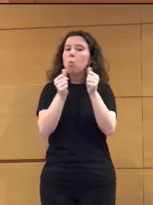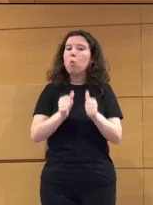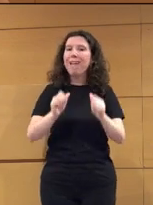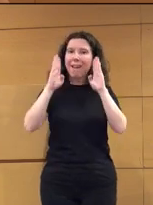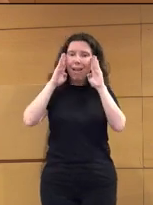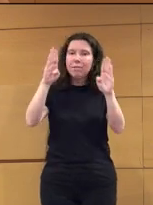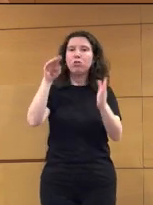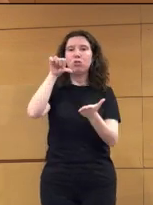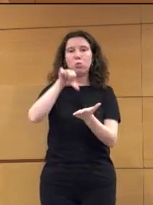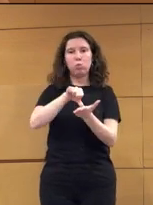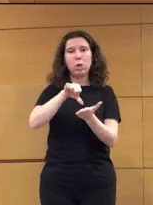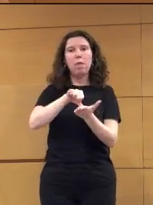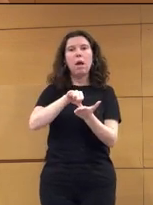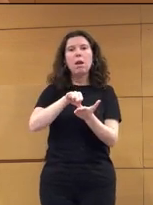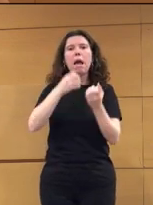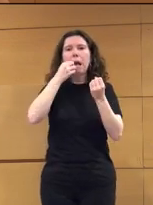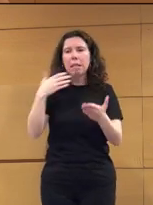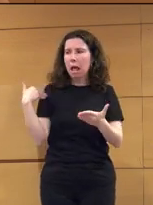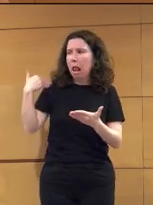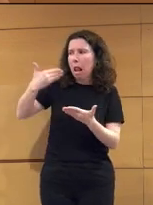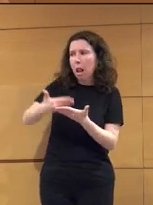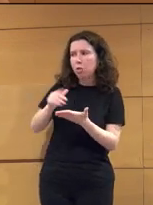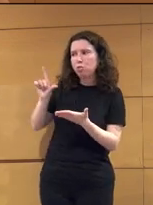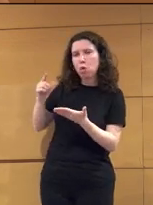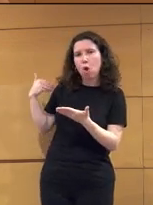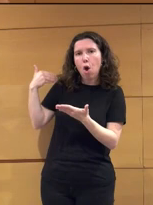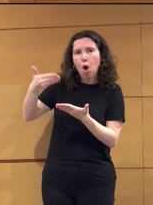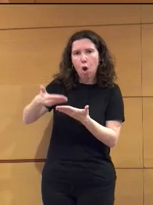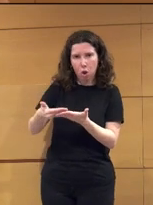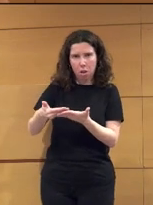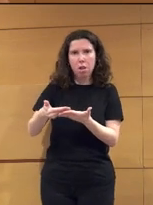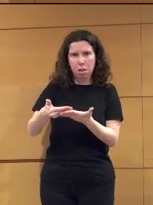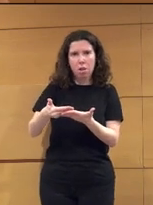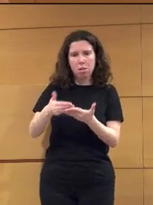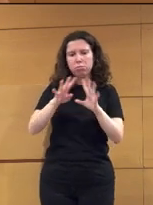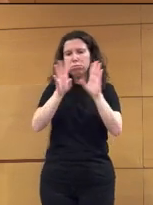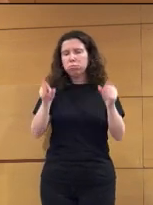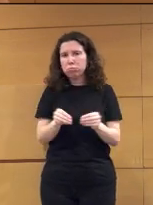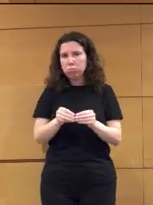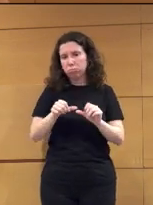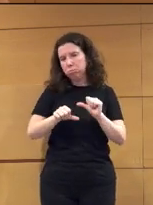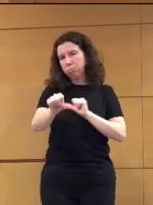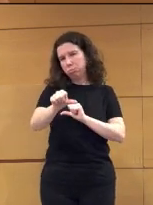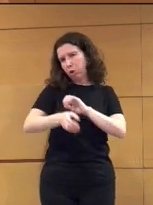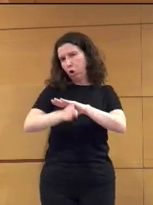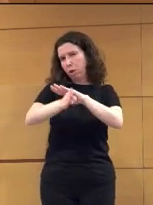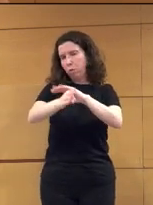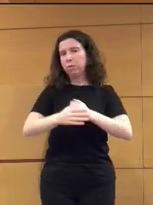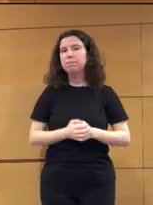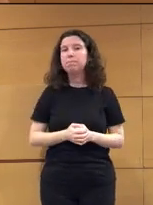que vam implantar al juliol i hem de seguir en aquesta línia. No m'allargo